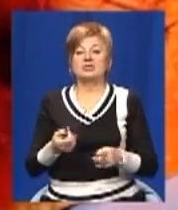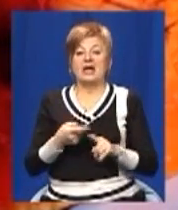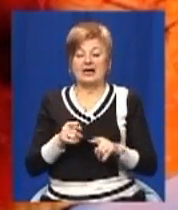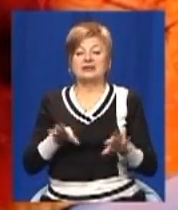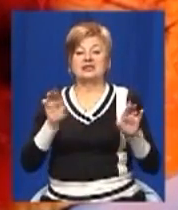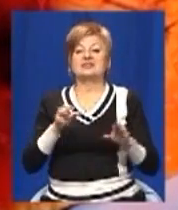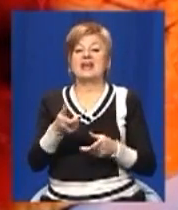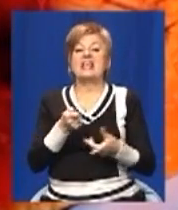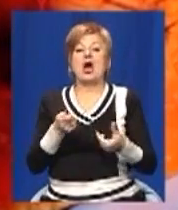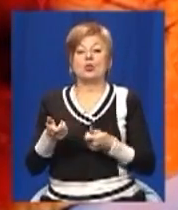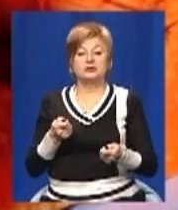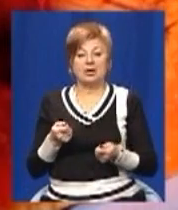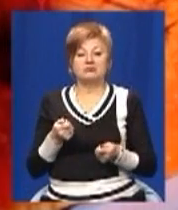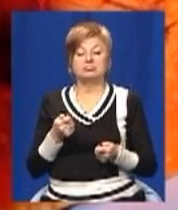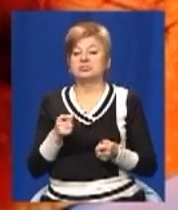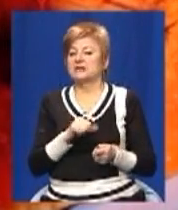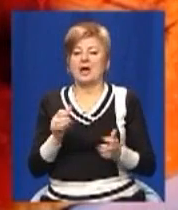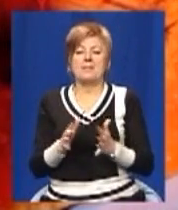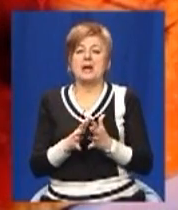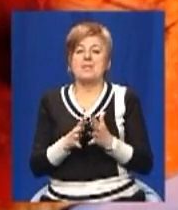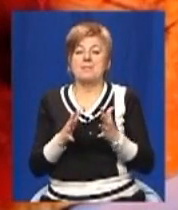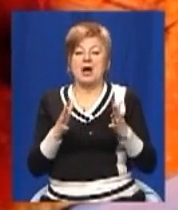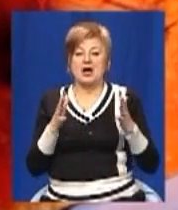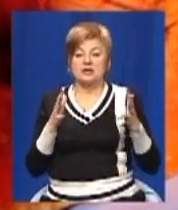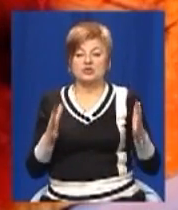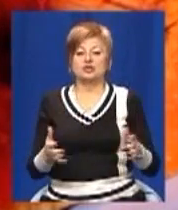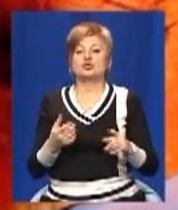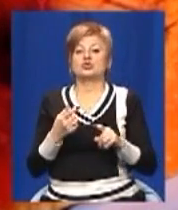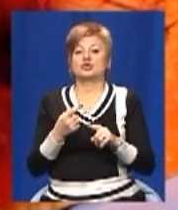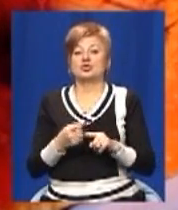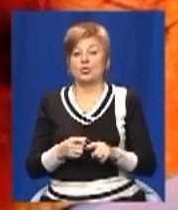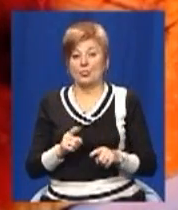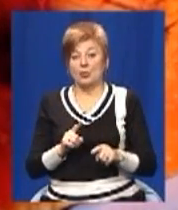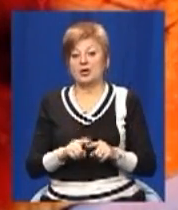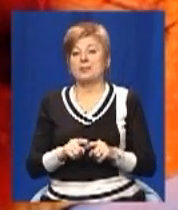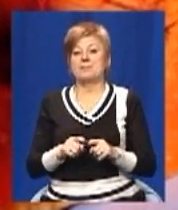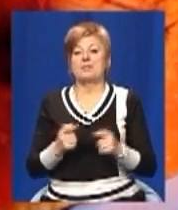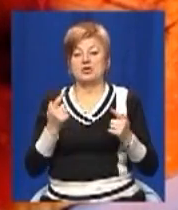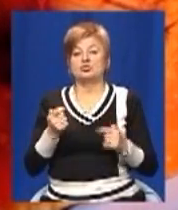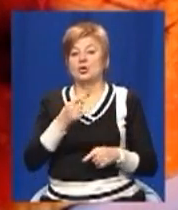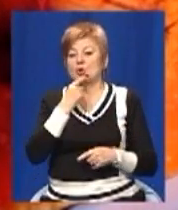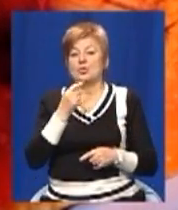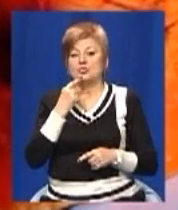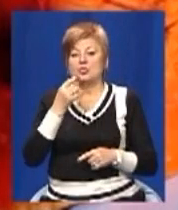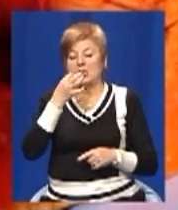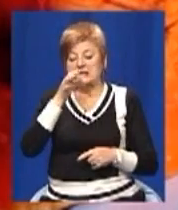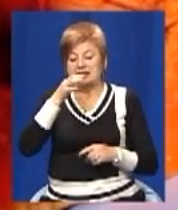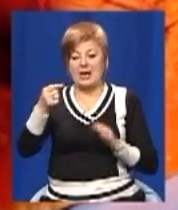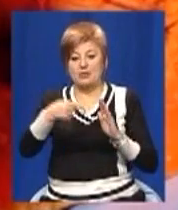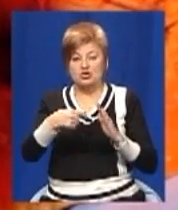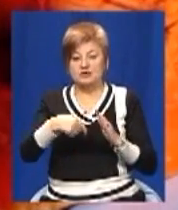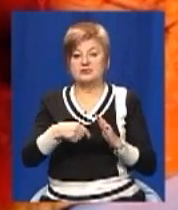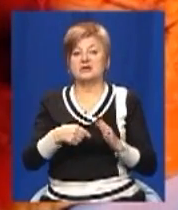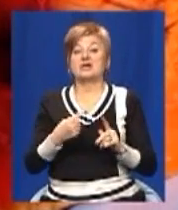ягода. По-перше, найбільша з усіх, по-друге, із соковитим м'якушем і великою кількістю зернят.